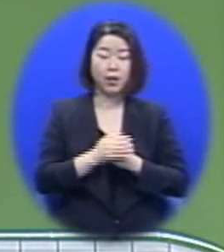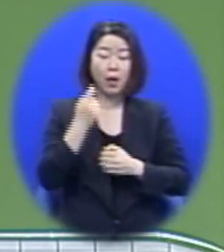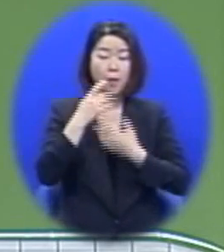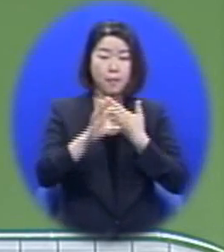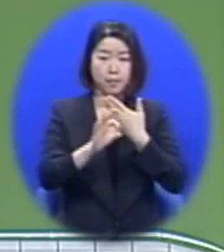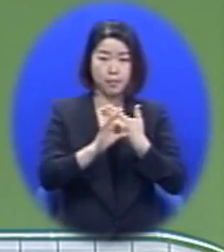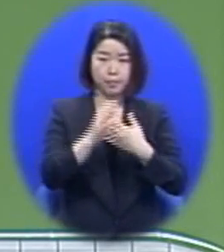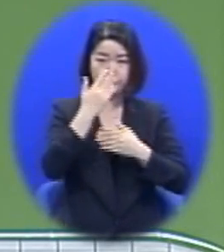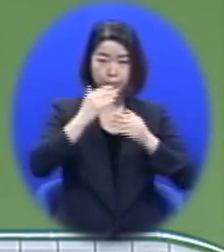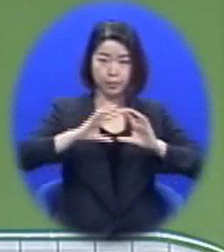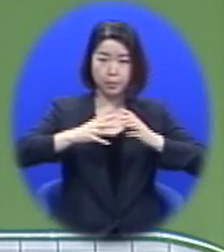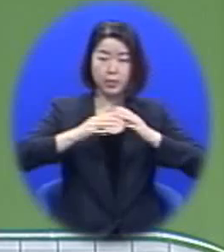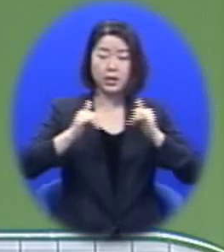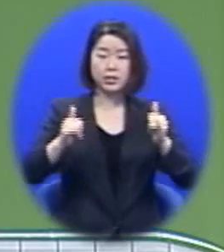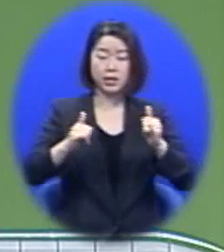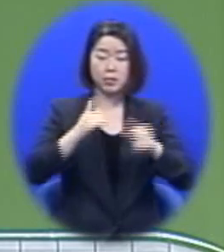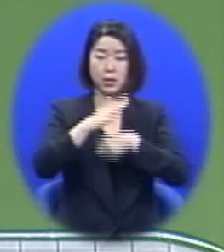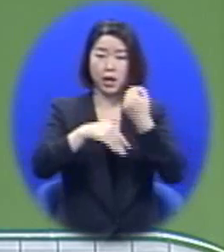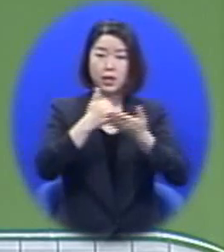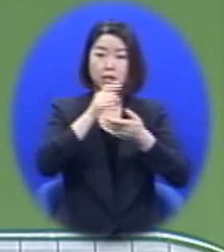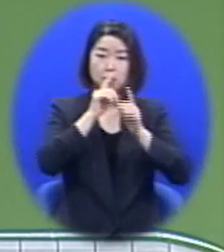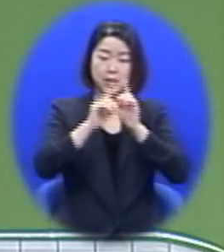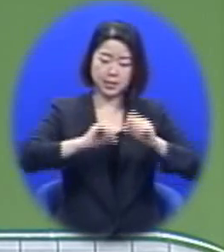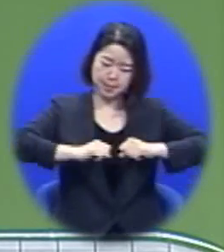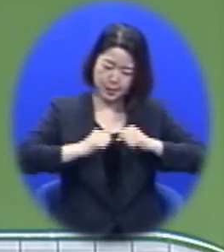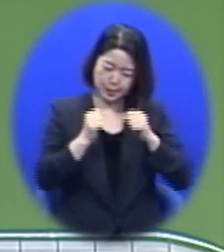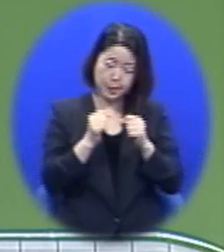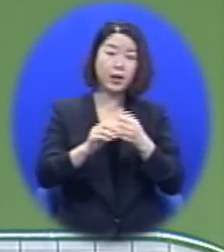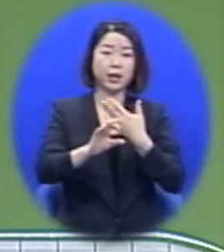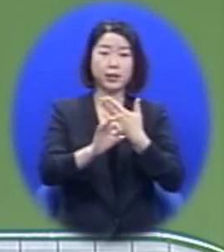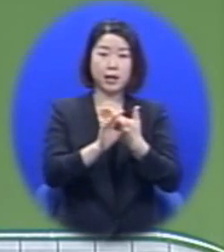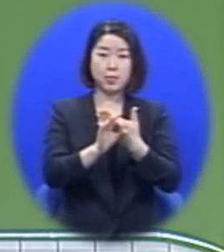만약에 이스라엘 백성들이 하나님의 말씀에 순종했다면